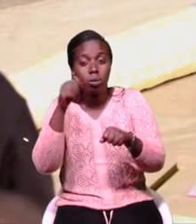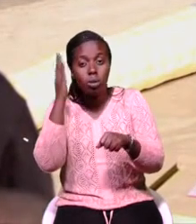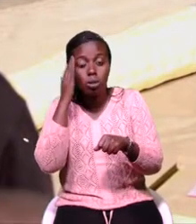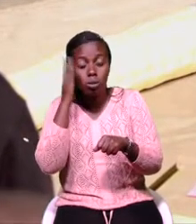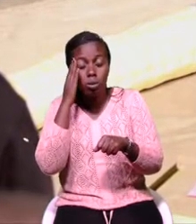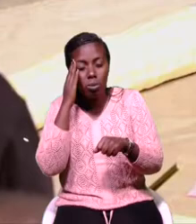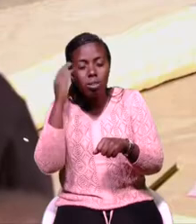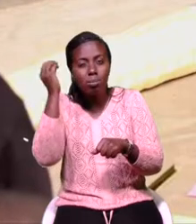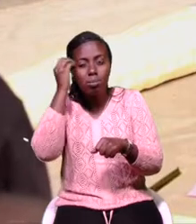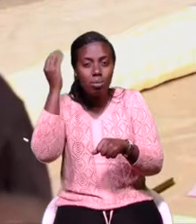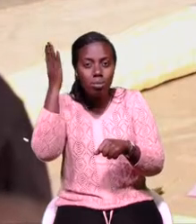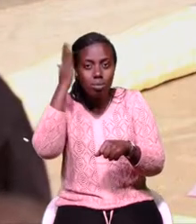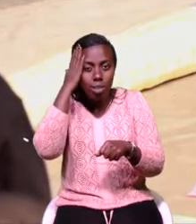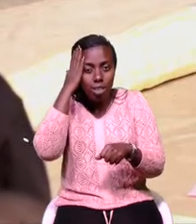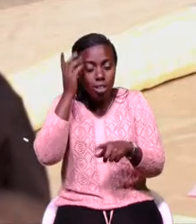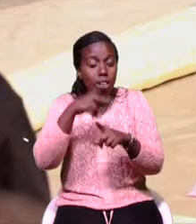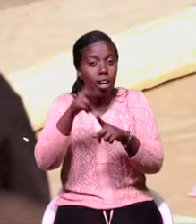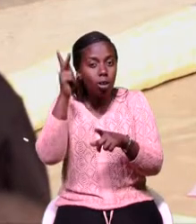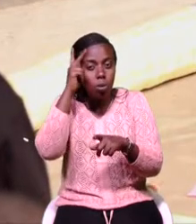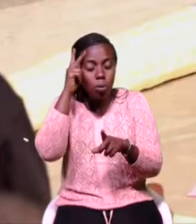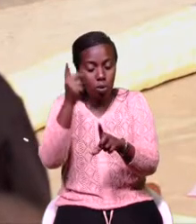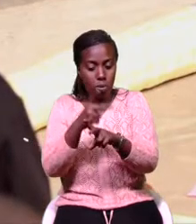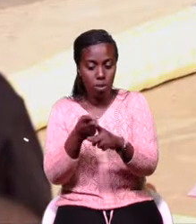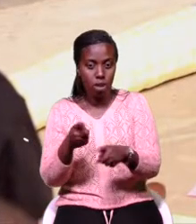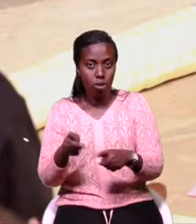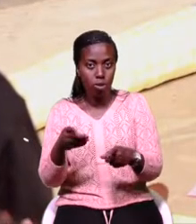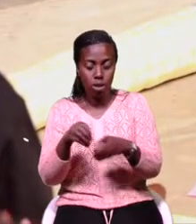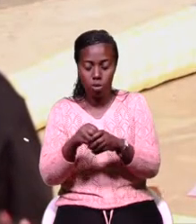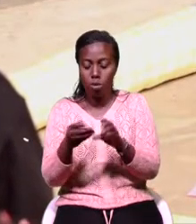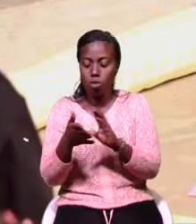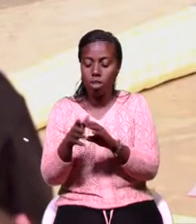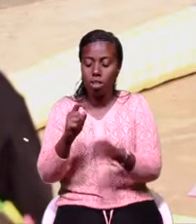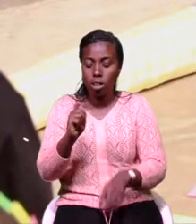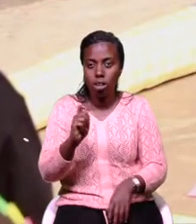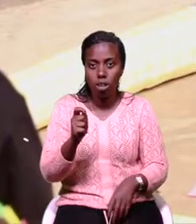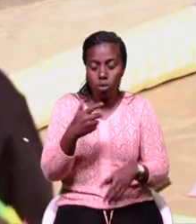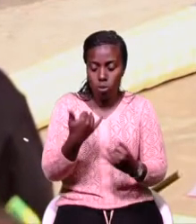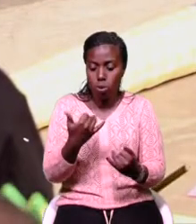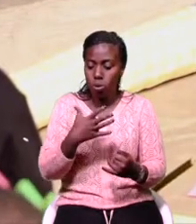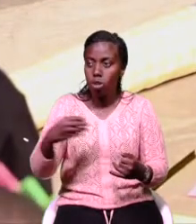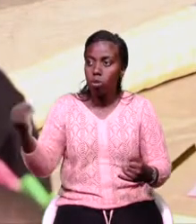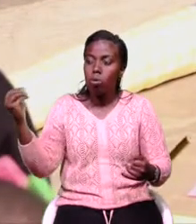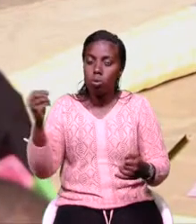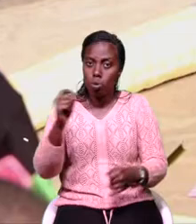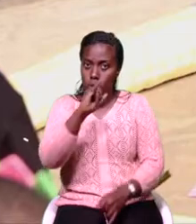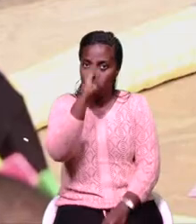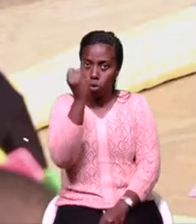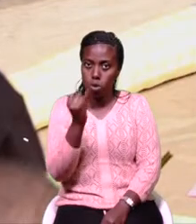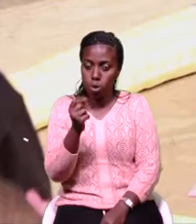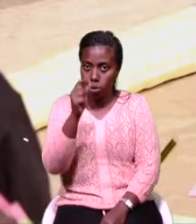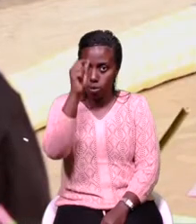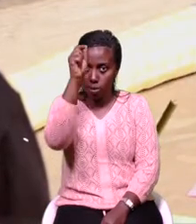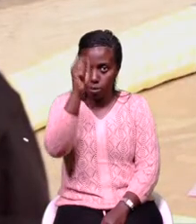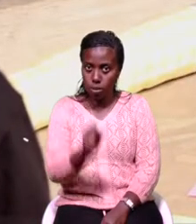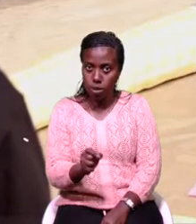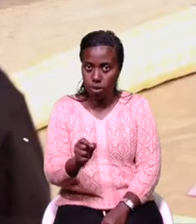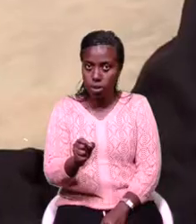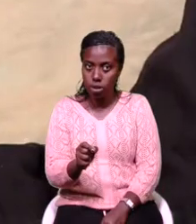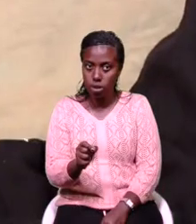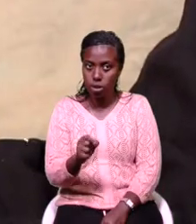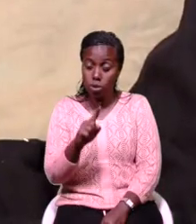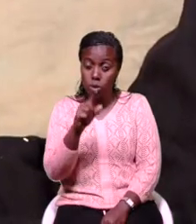se kumetiriza cyangwa kugira ubumenyi butandukanye gufata ikaramu tugiye guca imirongo ihagaze umurongo wa